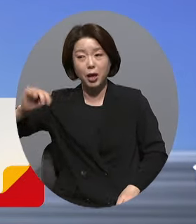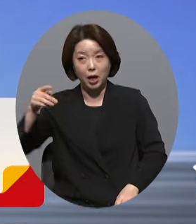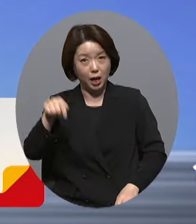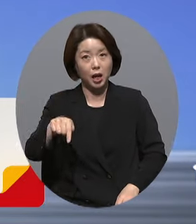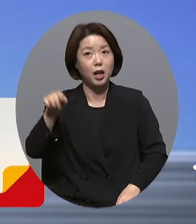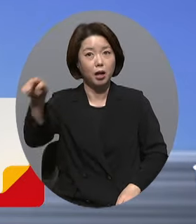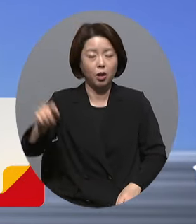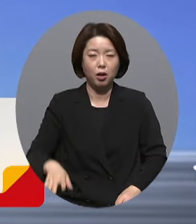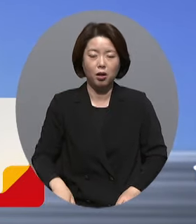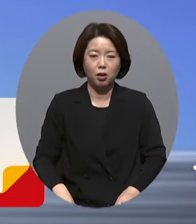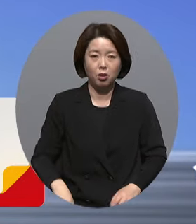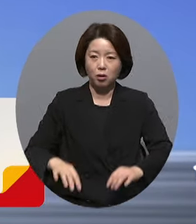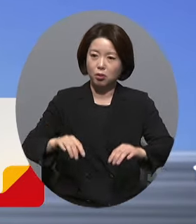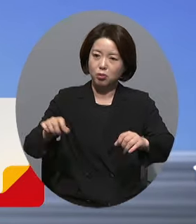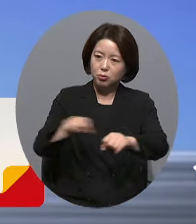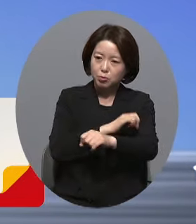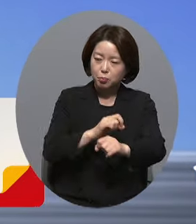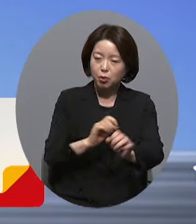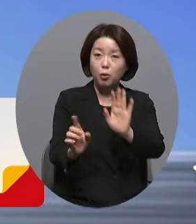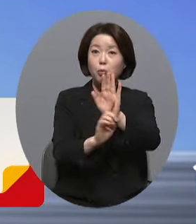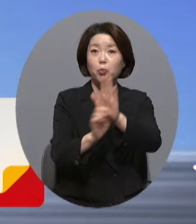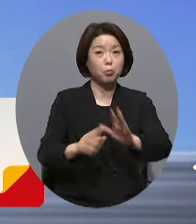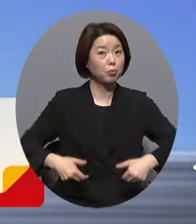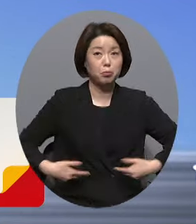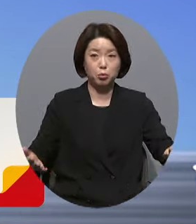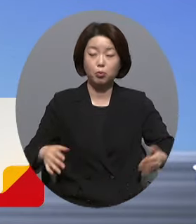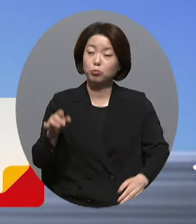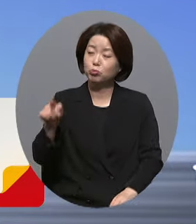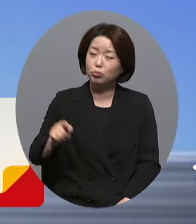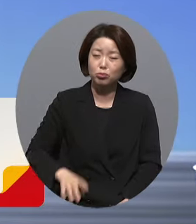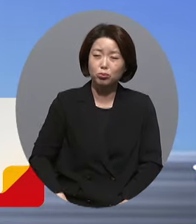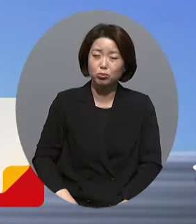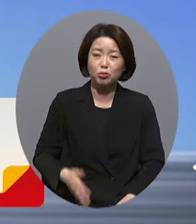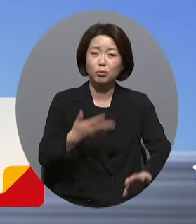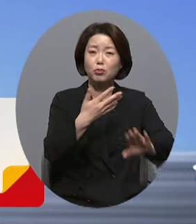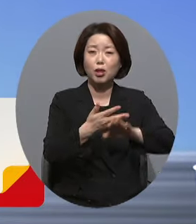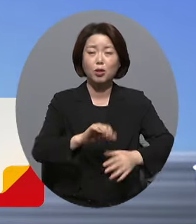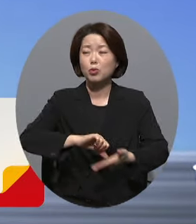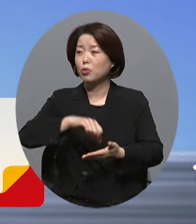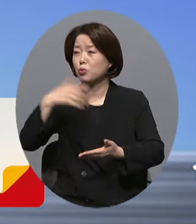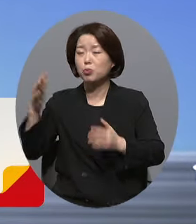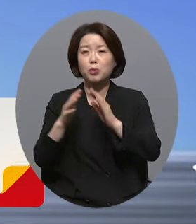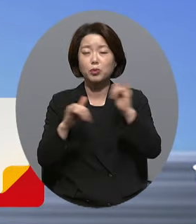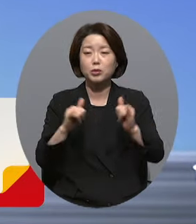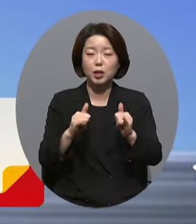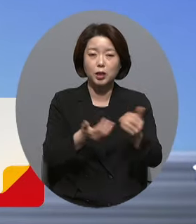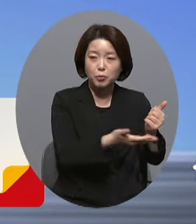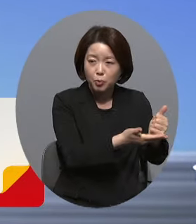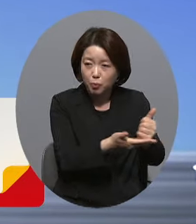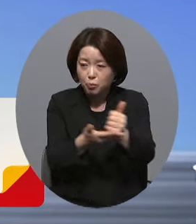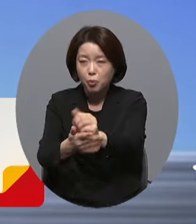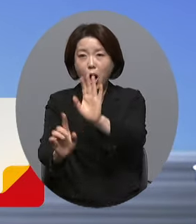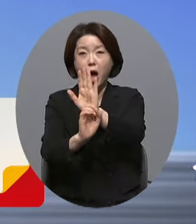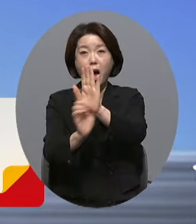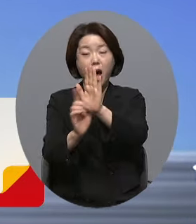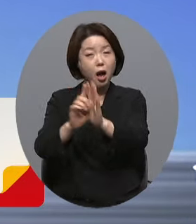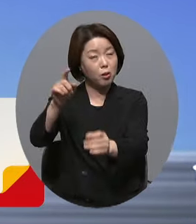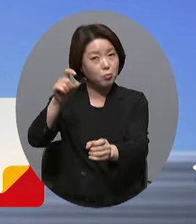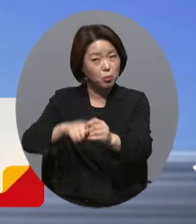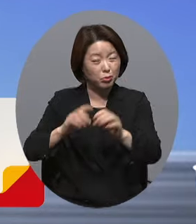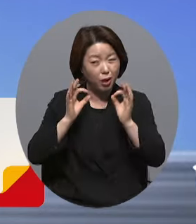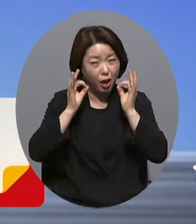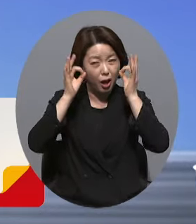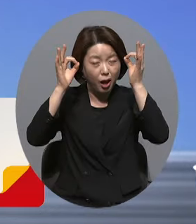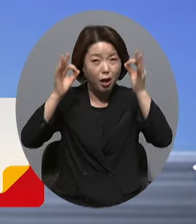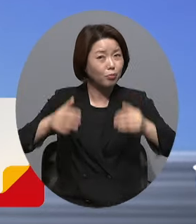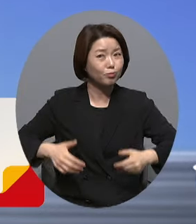별도의 홍보가 필요 없다. 따라서 저기가 굳이 뭐 외국의 누구 유명인사를 그쪽으로 모셔서 홍보를 하려고